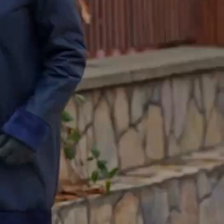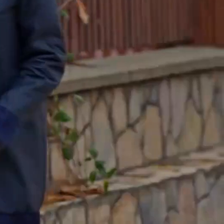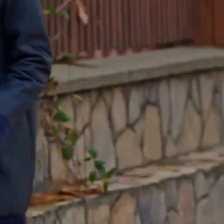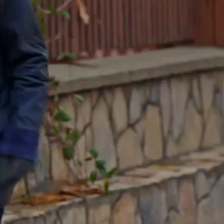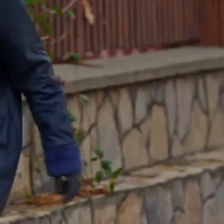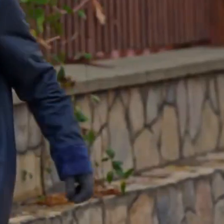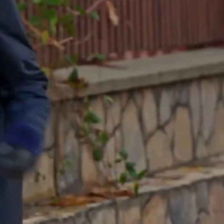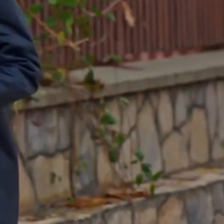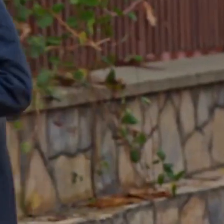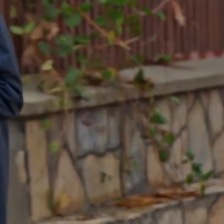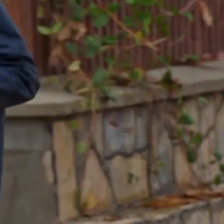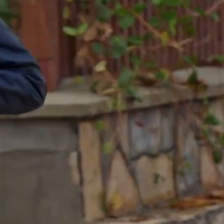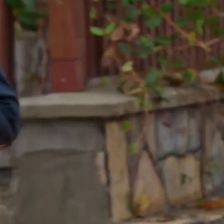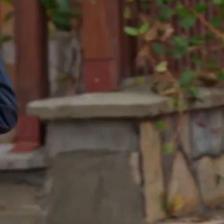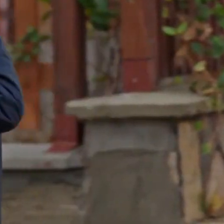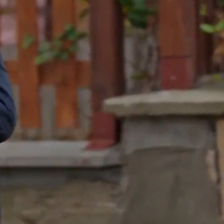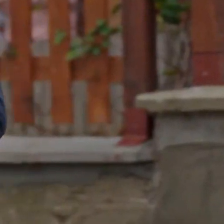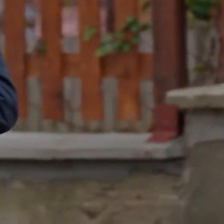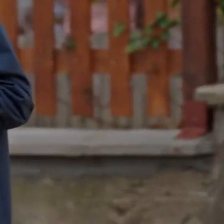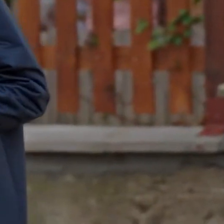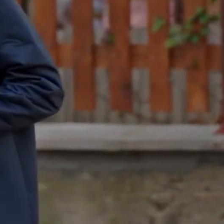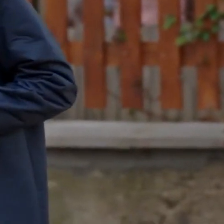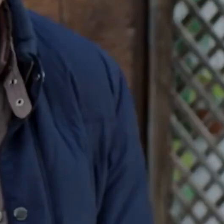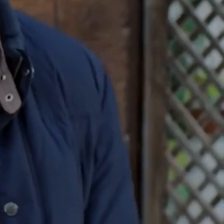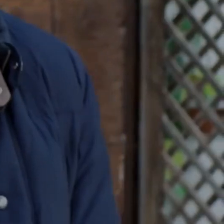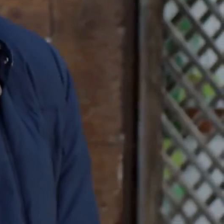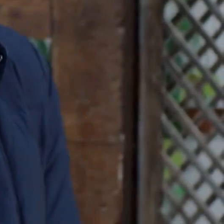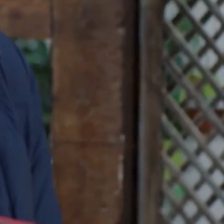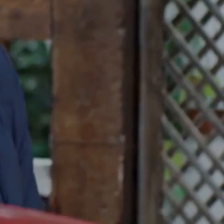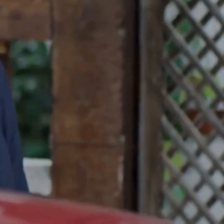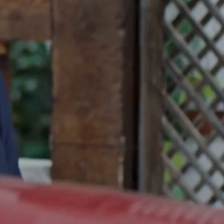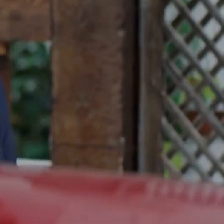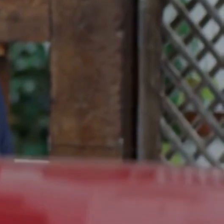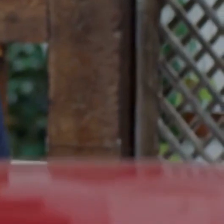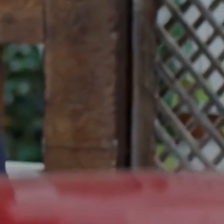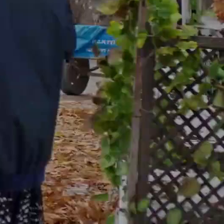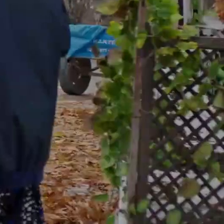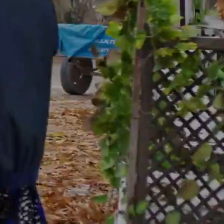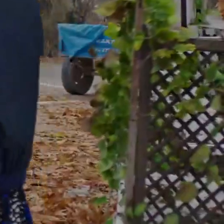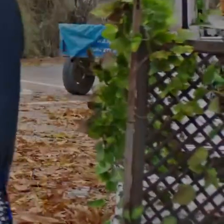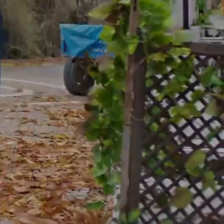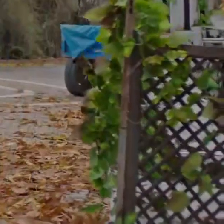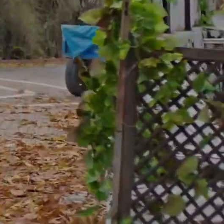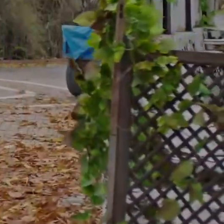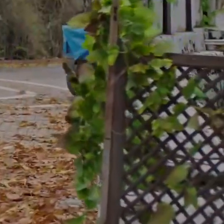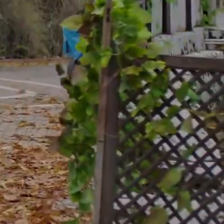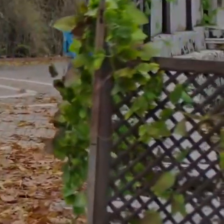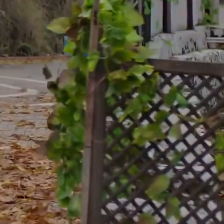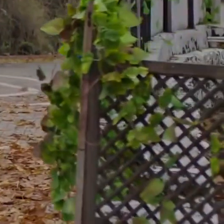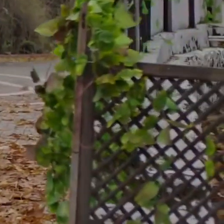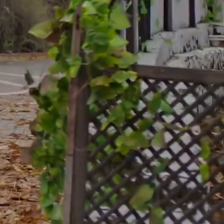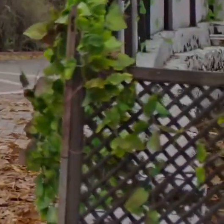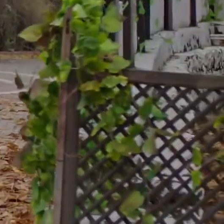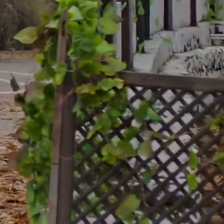Nalan'ı görünce Alev durgunlaştı. Gözlerini kederle önüne alıp vitese döndü. Nalan tekrar yürümeye başladı. İbrahim henüz görmedi onu.